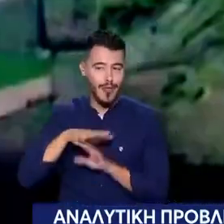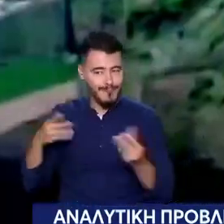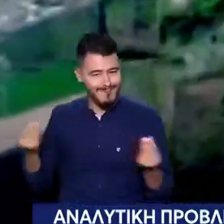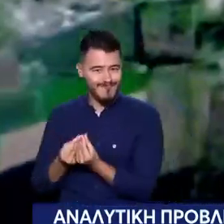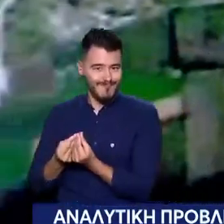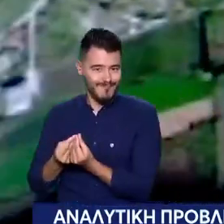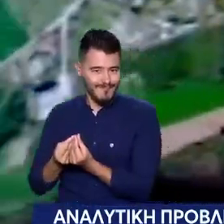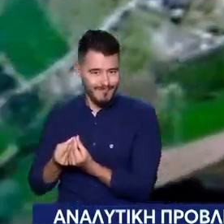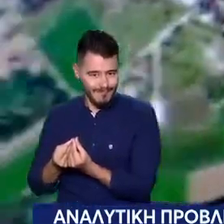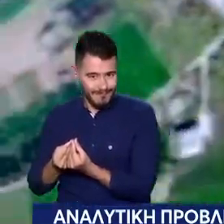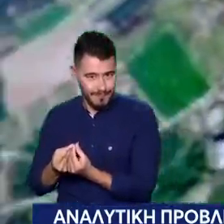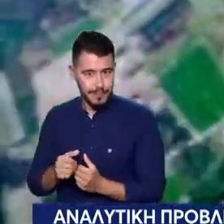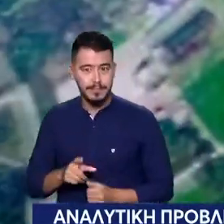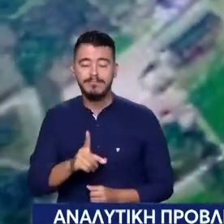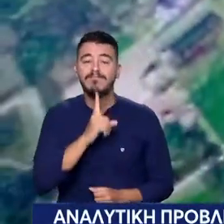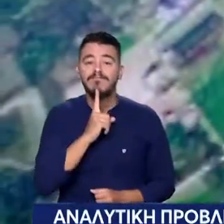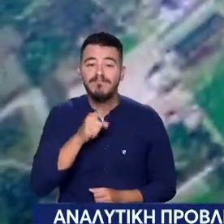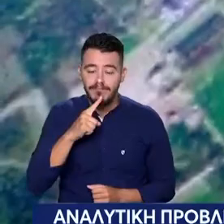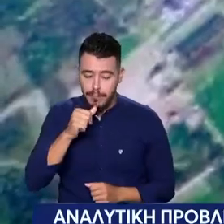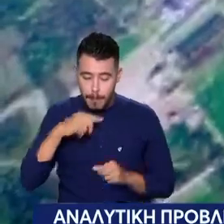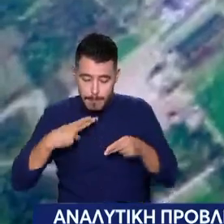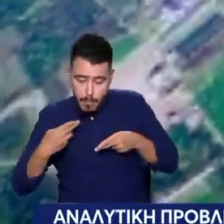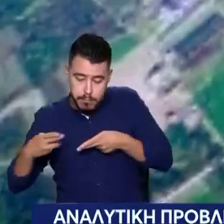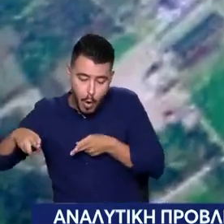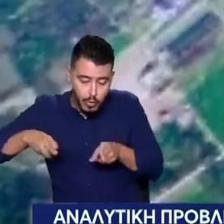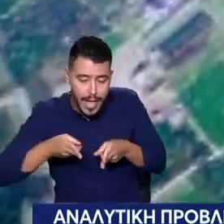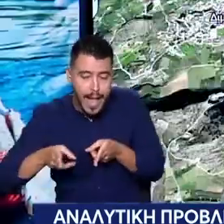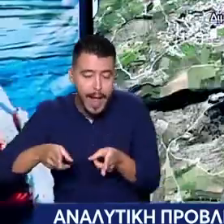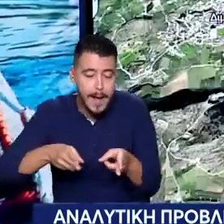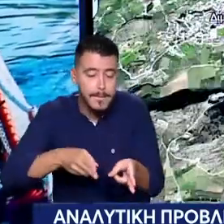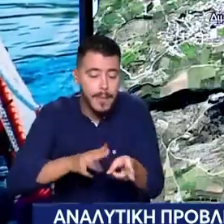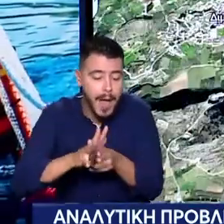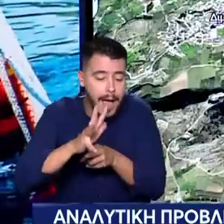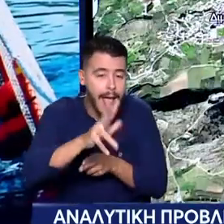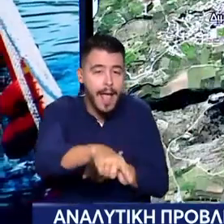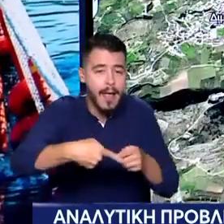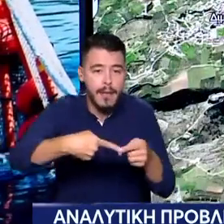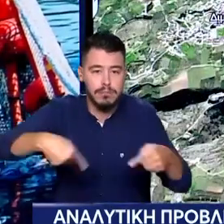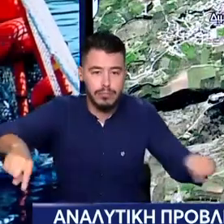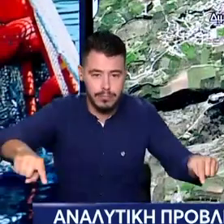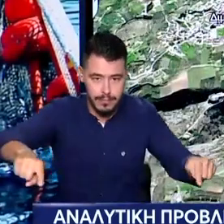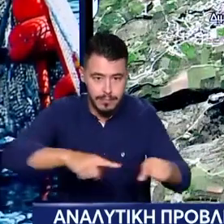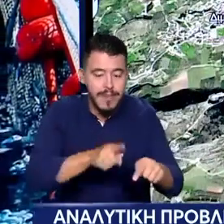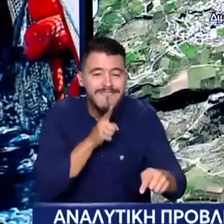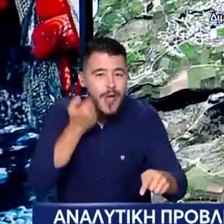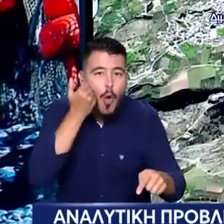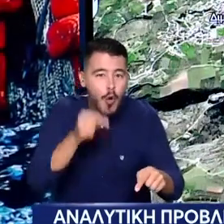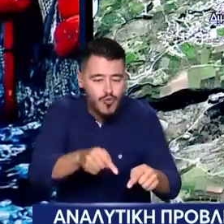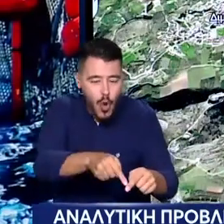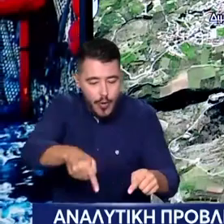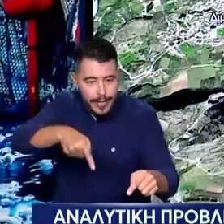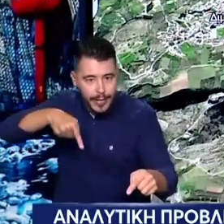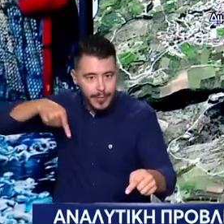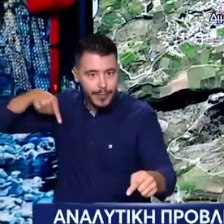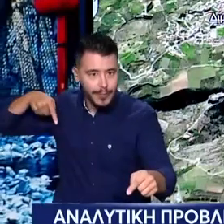αυτή τη διαδρομή που έχει ο Ξηριάς, που εκβάλλει στο σημείο αυτό. Εδώ. Εδώ ακριβώς στο λιμάνι. Στην